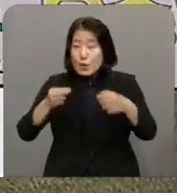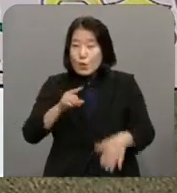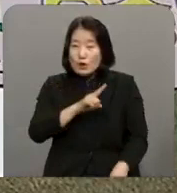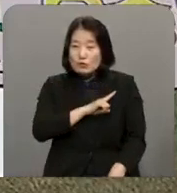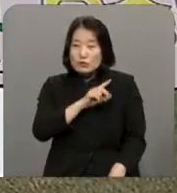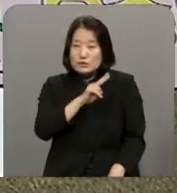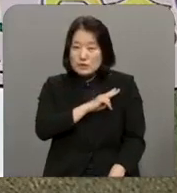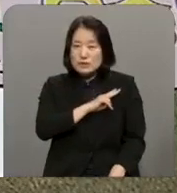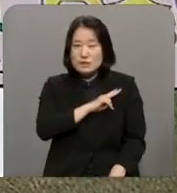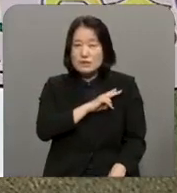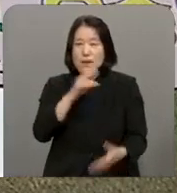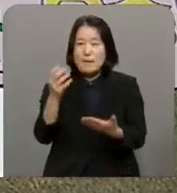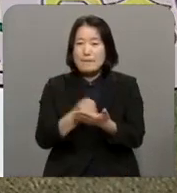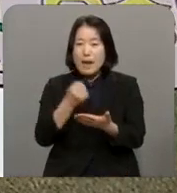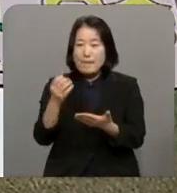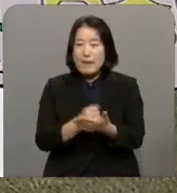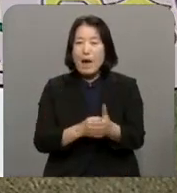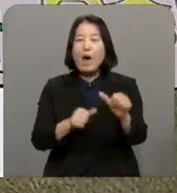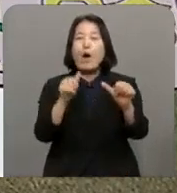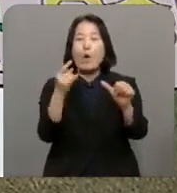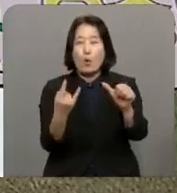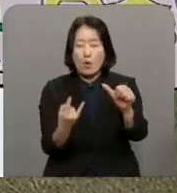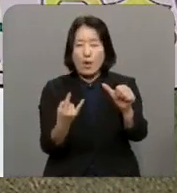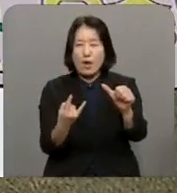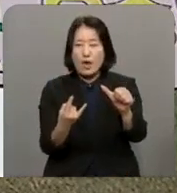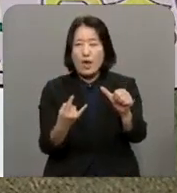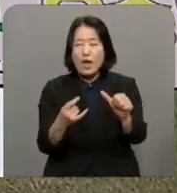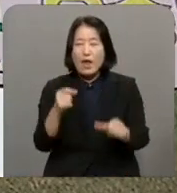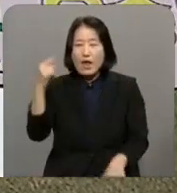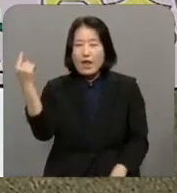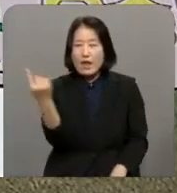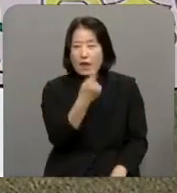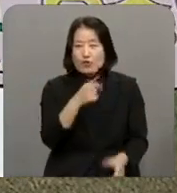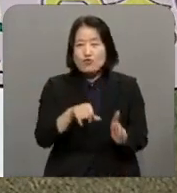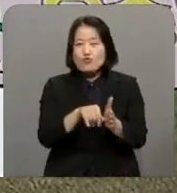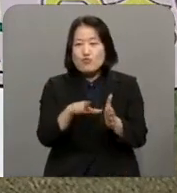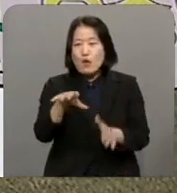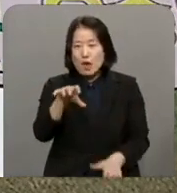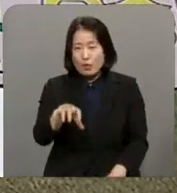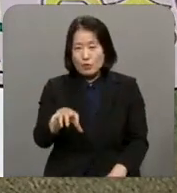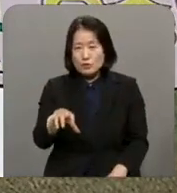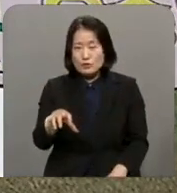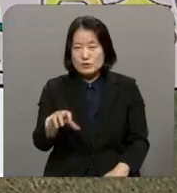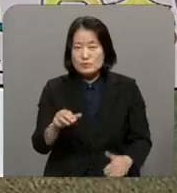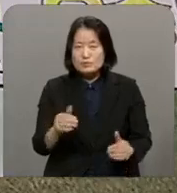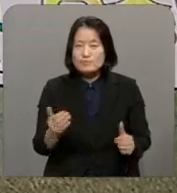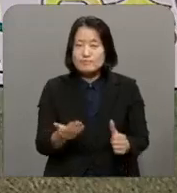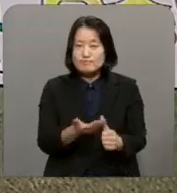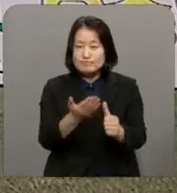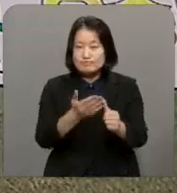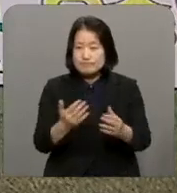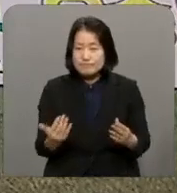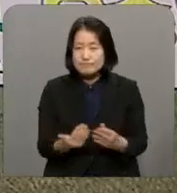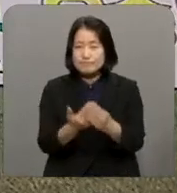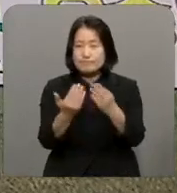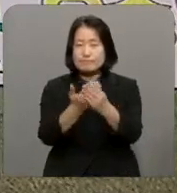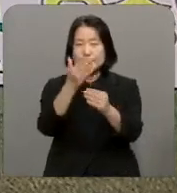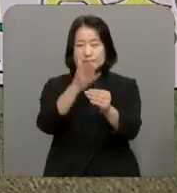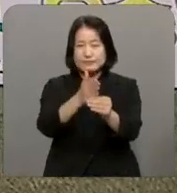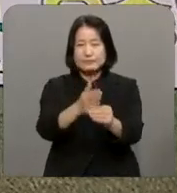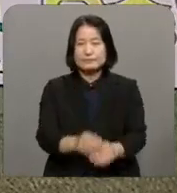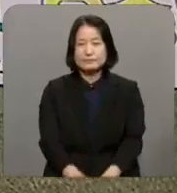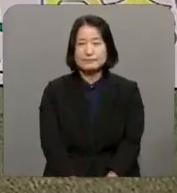우승 또는 준우승만 5차례를 거두며 야구 명문으로 거듭냈는데 그 비결에 관심이 쏠리고 있습니다. 강규엽